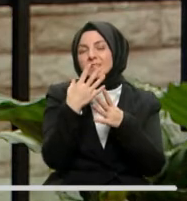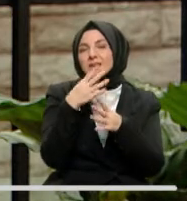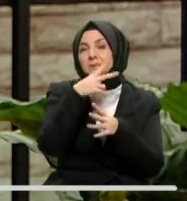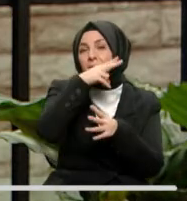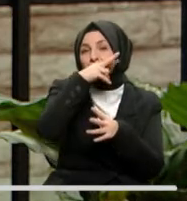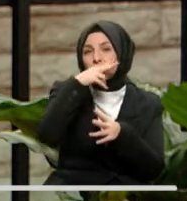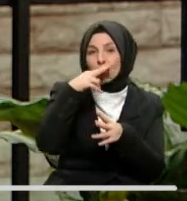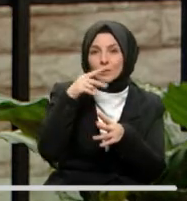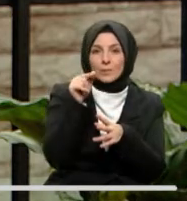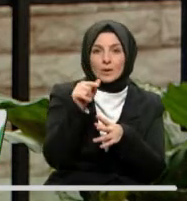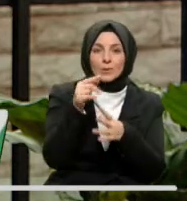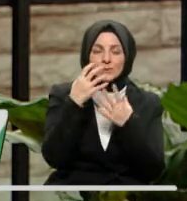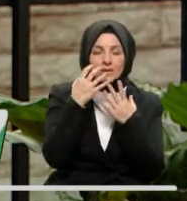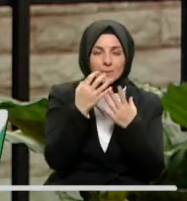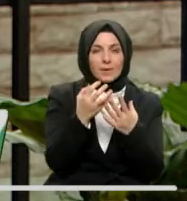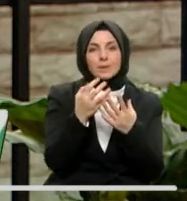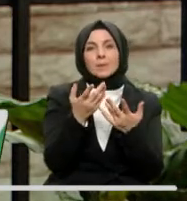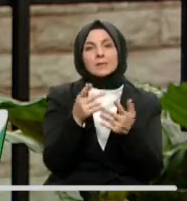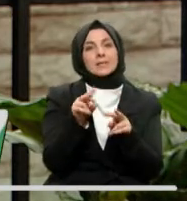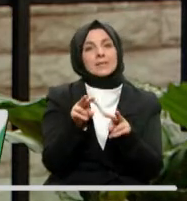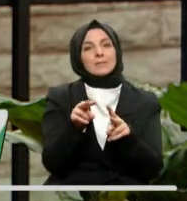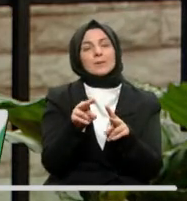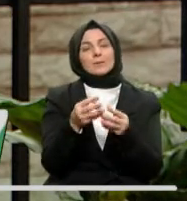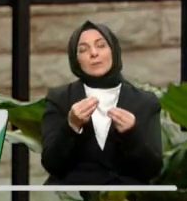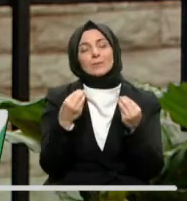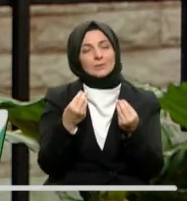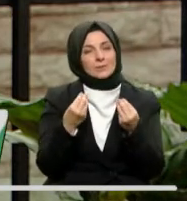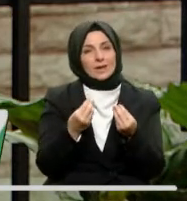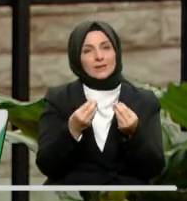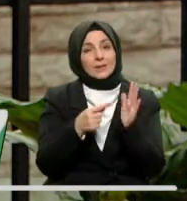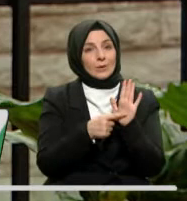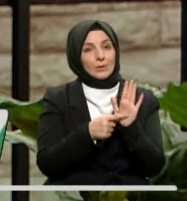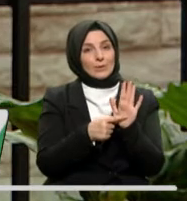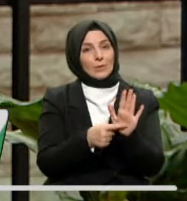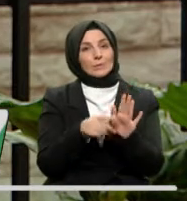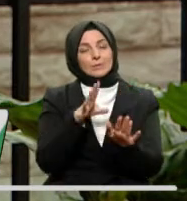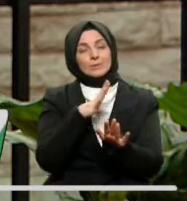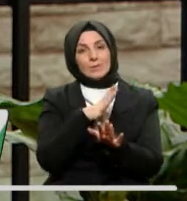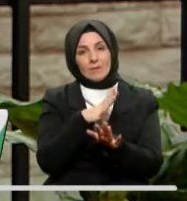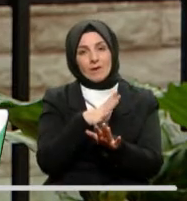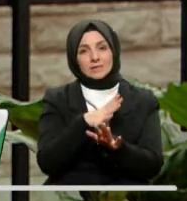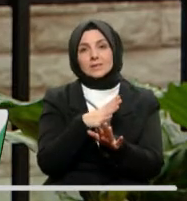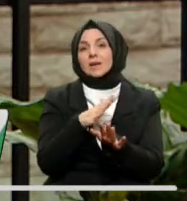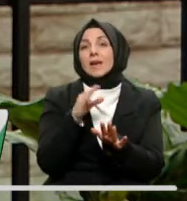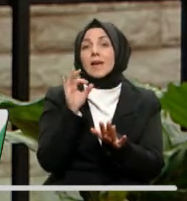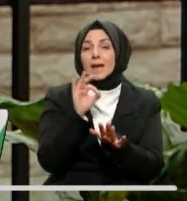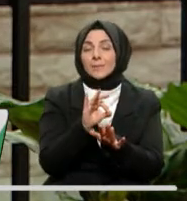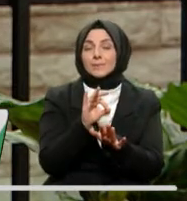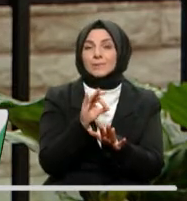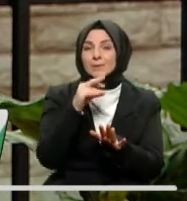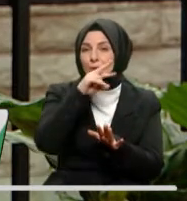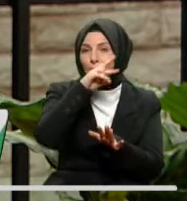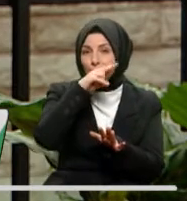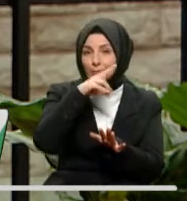bunlara bakmaları gibi çok da ve estetik görünümleri var Yani hem estetik görünümleri var hem kokuları var hem de insanların maneviyatını